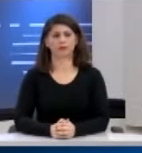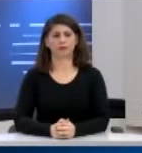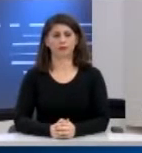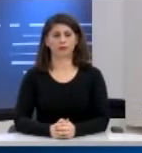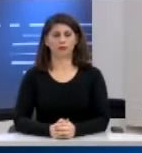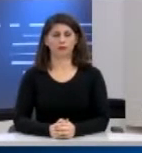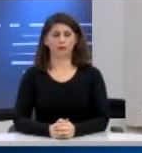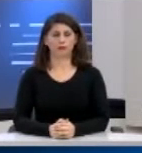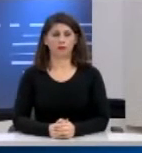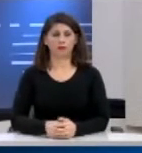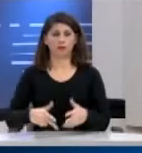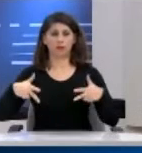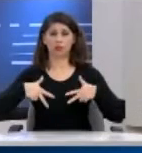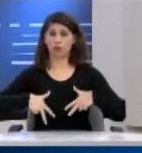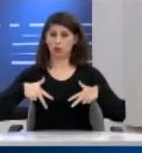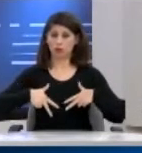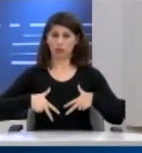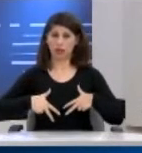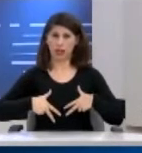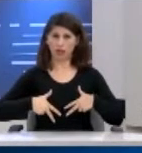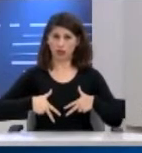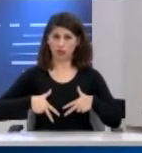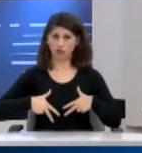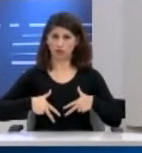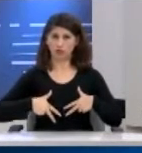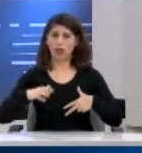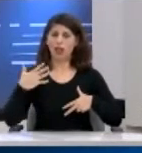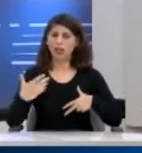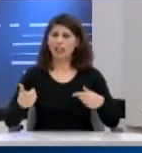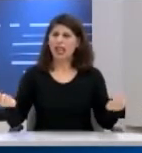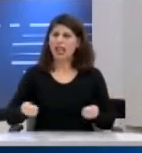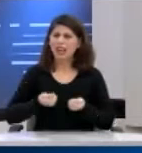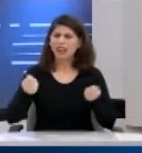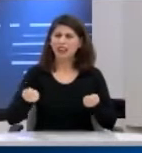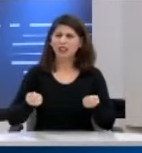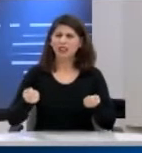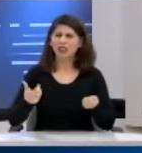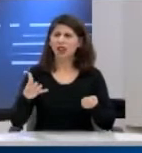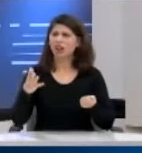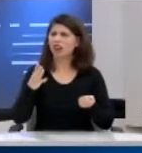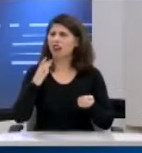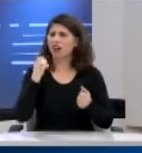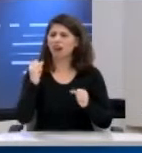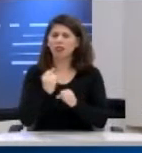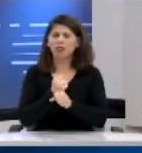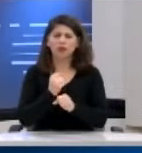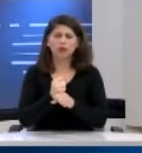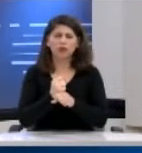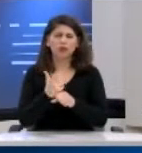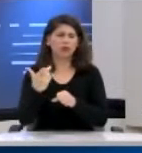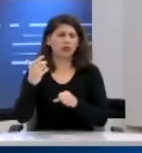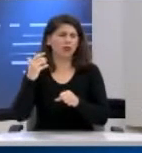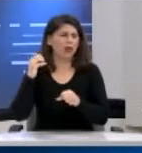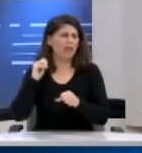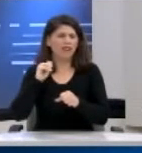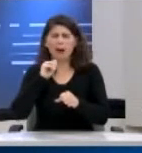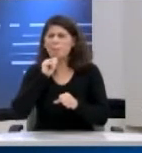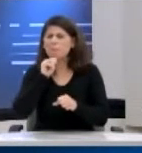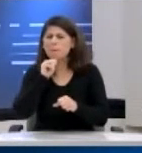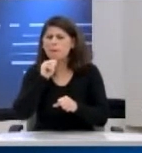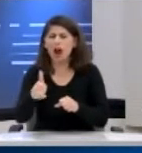Η πολιτεία πάτησε πόδι σε εργασιακά κάτεργα που απασχολούσαν εκατοντάδες αδήλωτους,